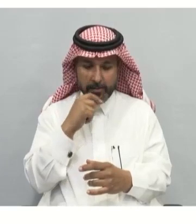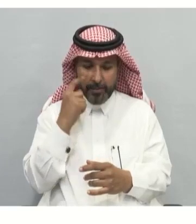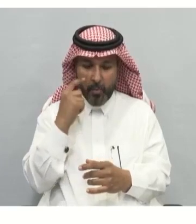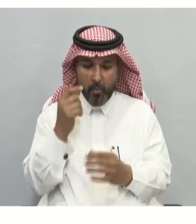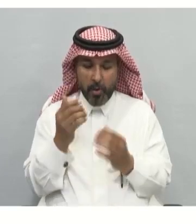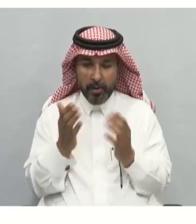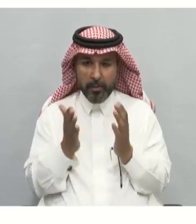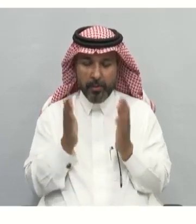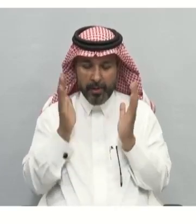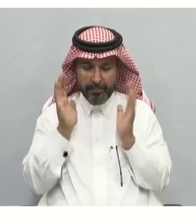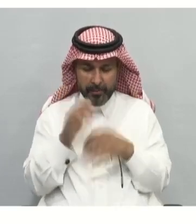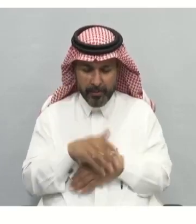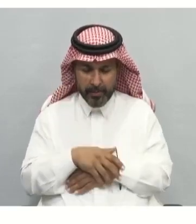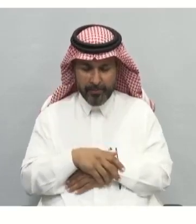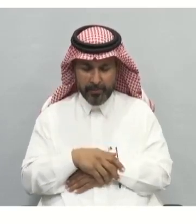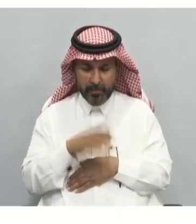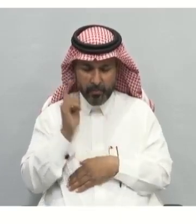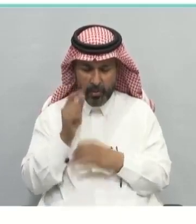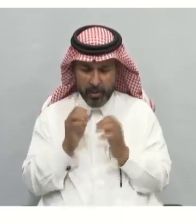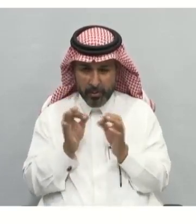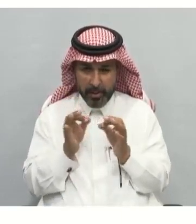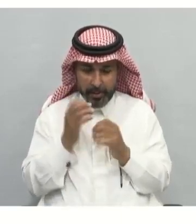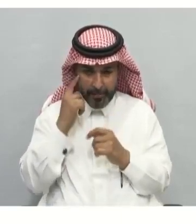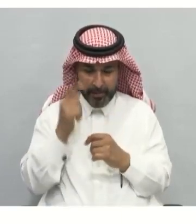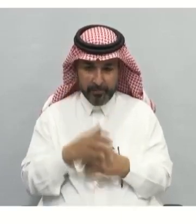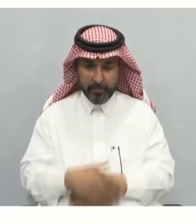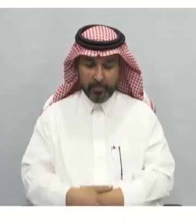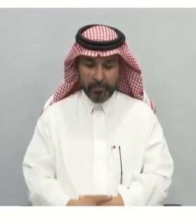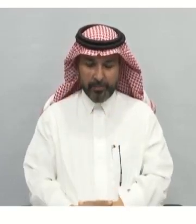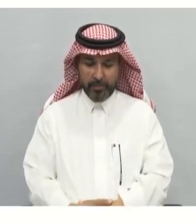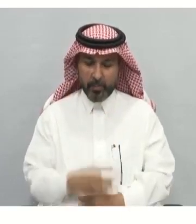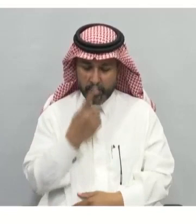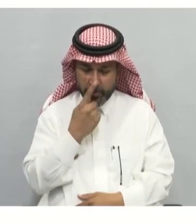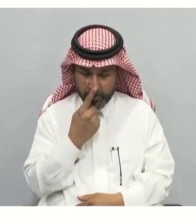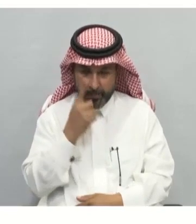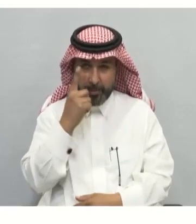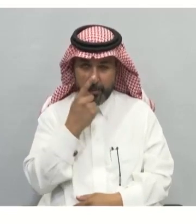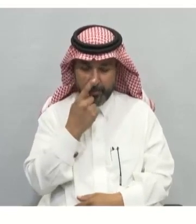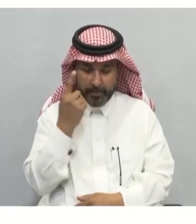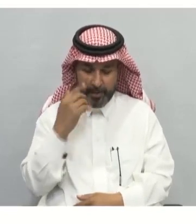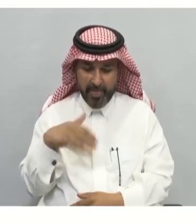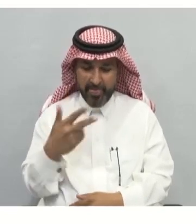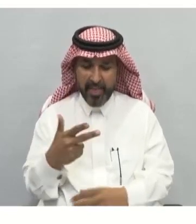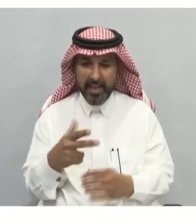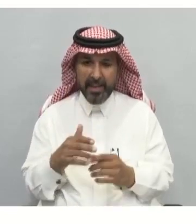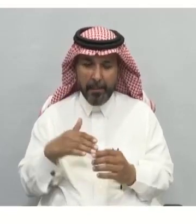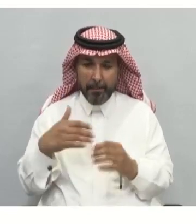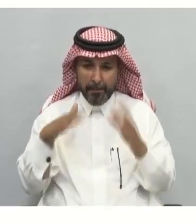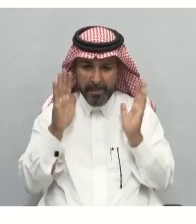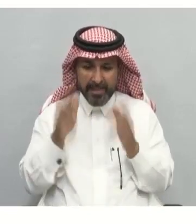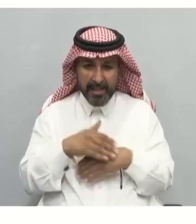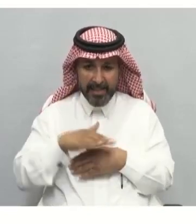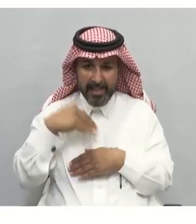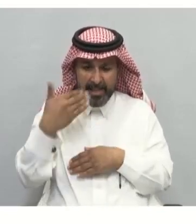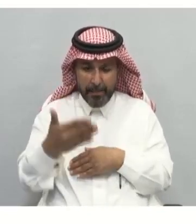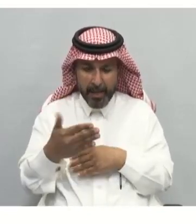التقرب الى الله تعالى بالفرائض بء التقرب الى الله تعالى بالنوافل كما اخبر